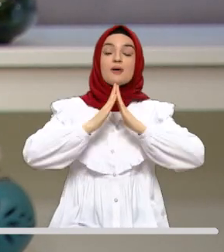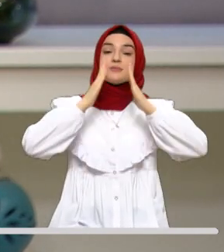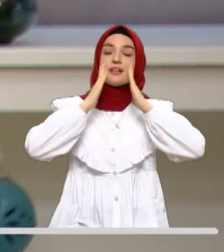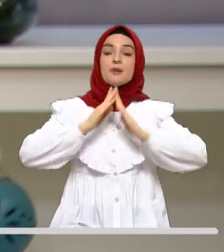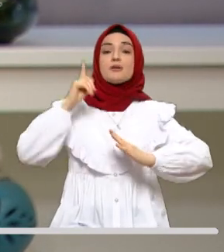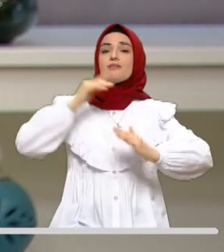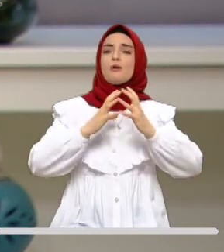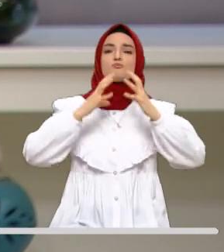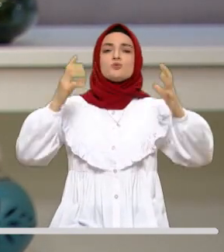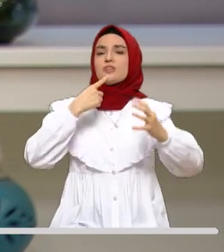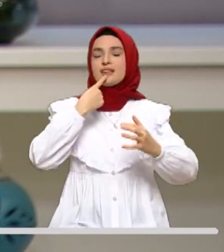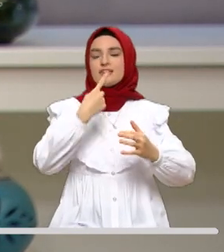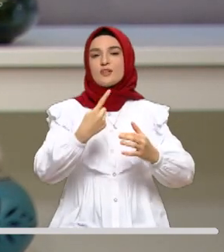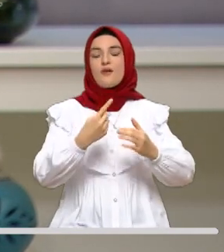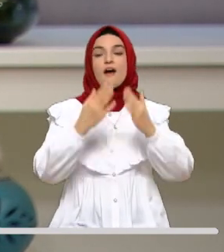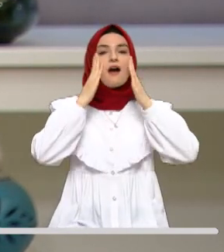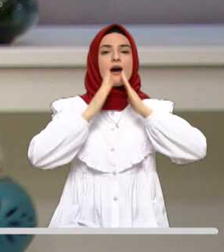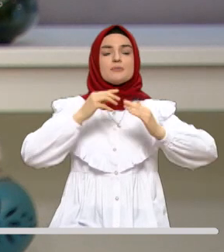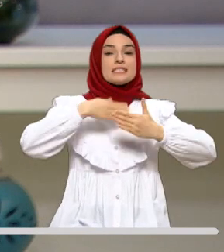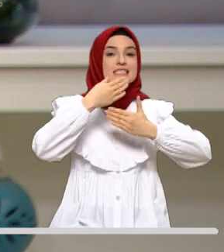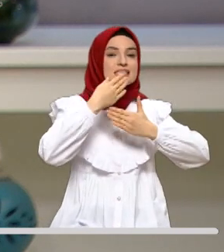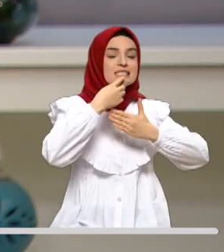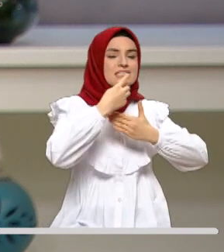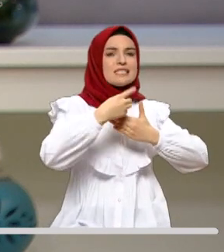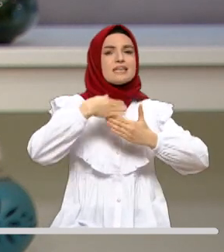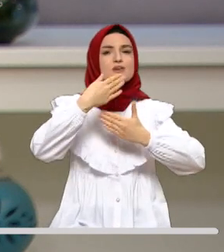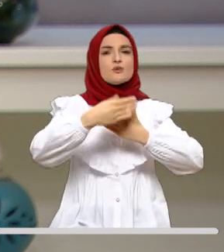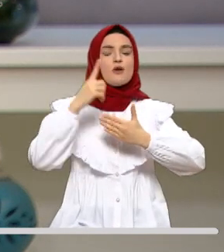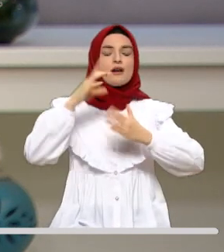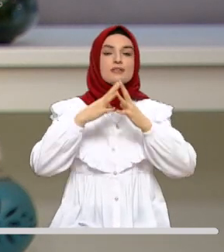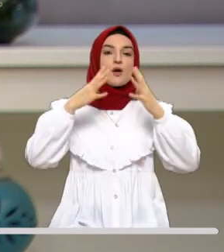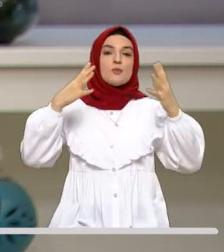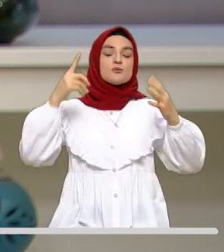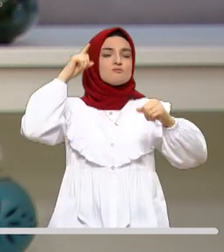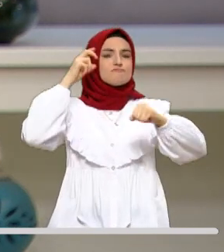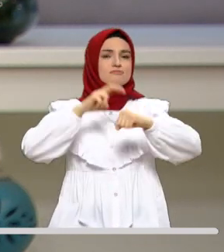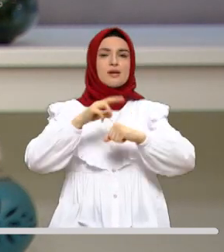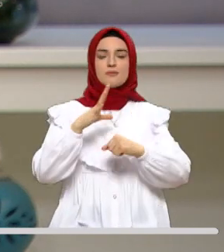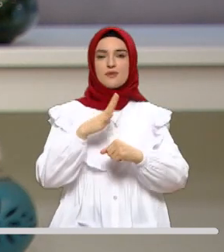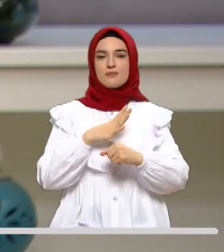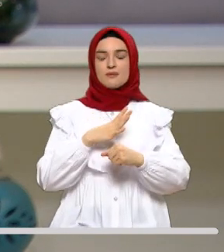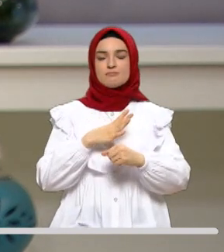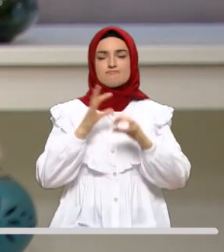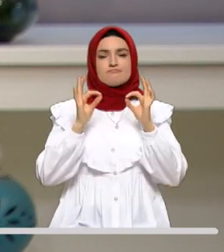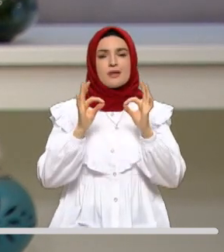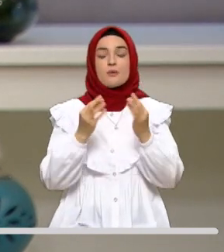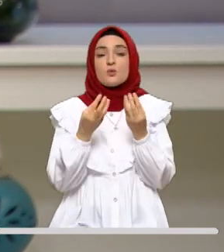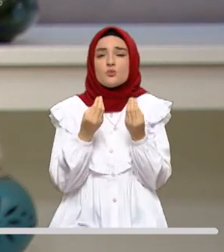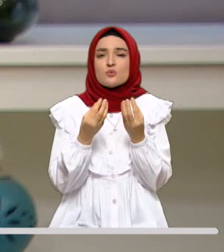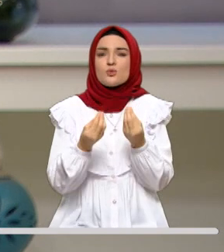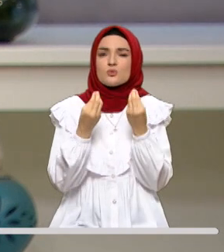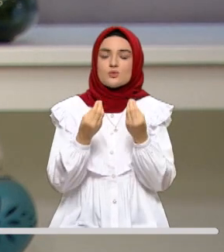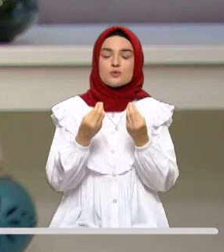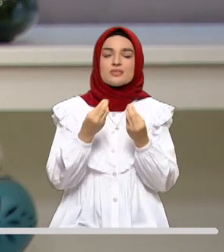Allahu Ekber. Allahu Ekber. Amin dedikten sonra yeniden Allah'ın büyüklüğünü hatırlatıyor. Evet, her zaman. Yani çok çok gerçekten